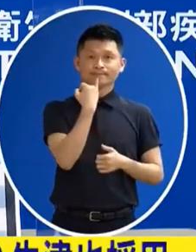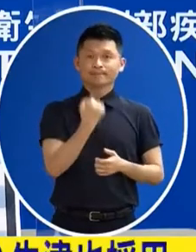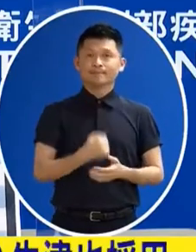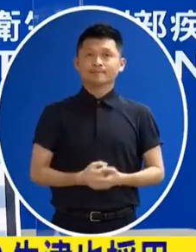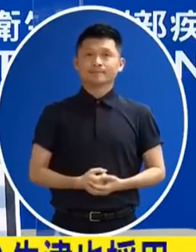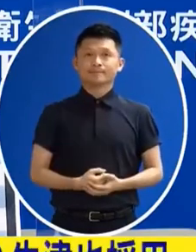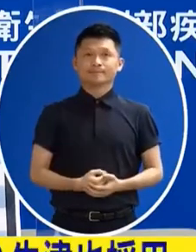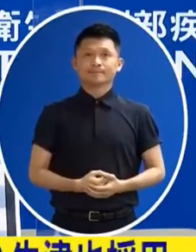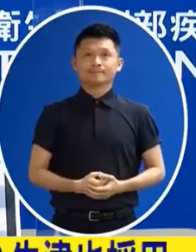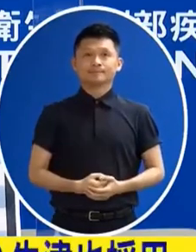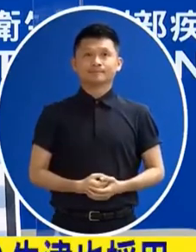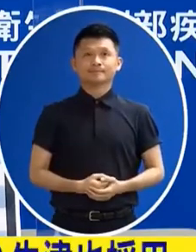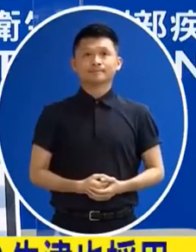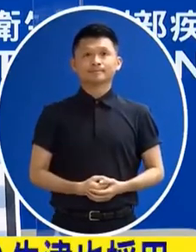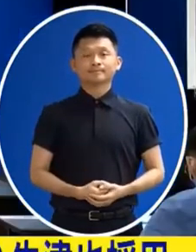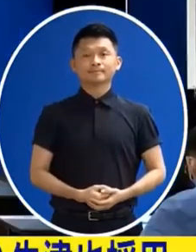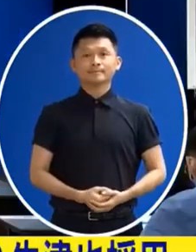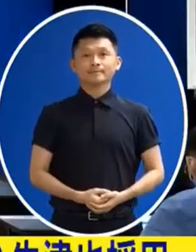哈。